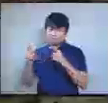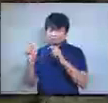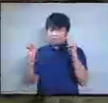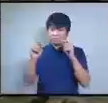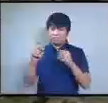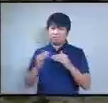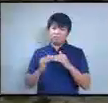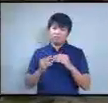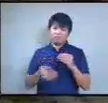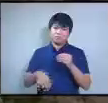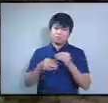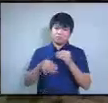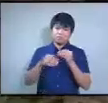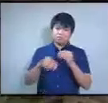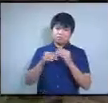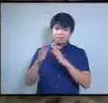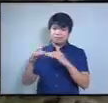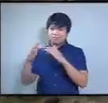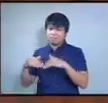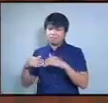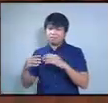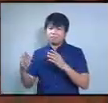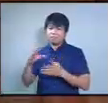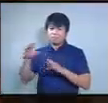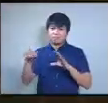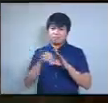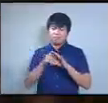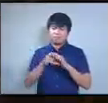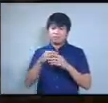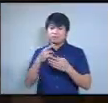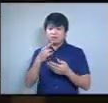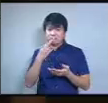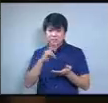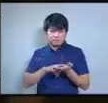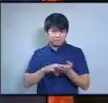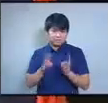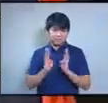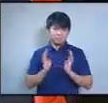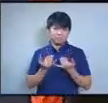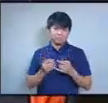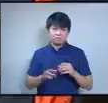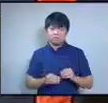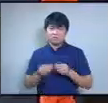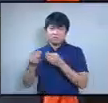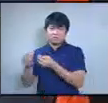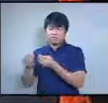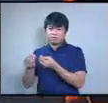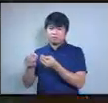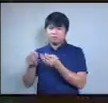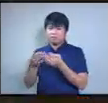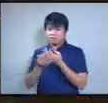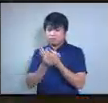kapag pumasok na ang report mula sa iba't ibang barangay. Dumating naman ang relief goods para sa Gumaca, pero aminadong lokal na